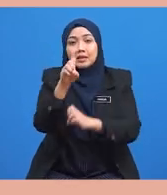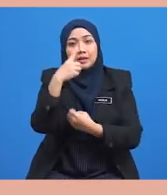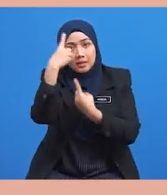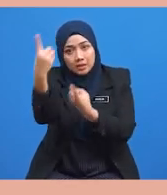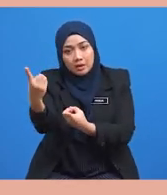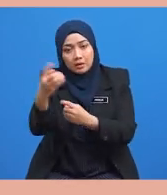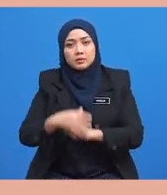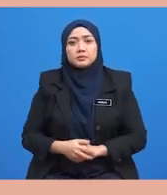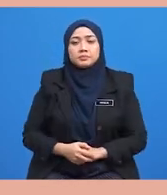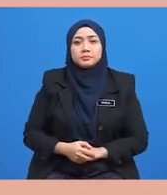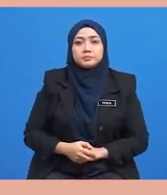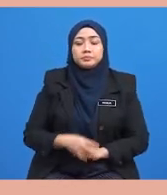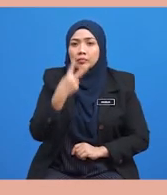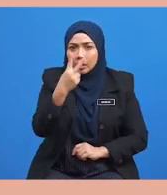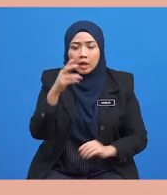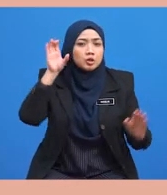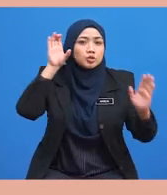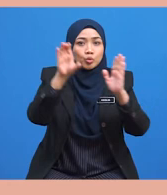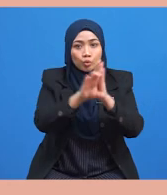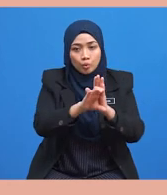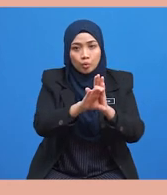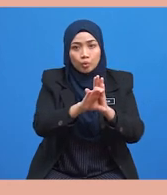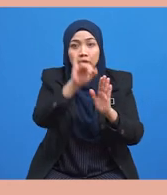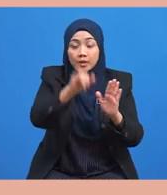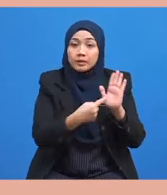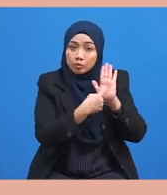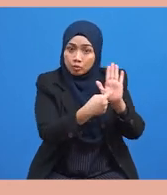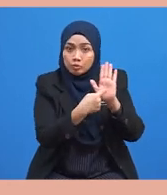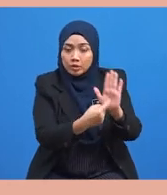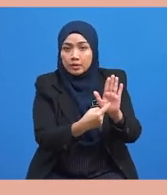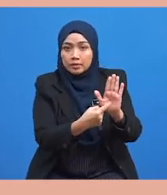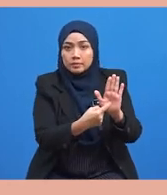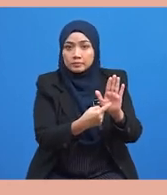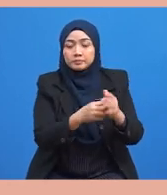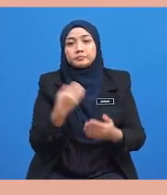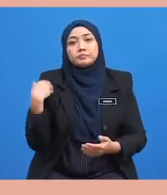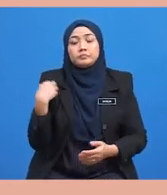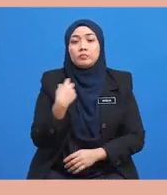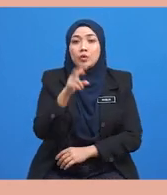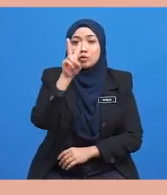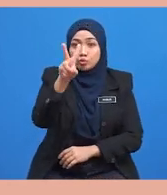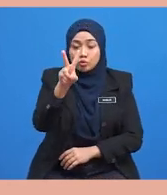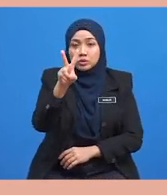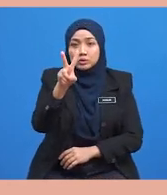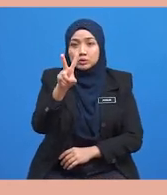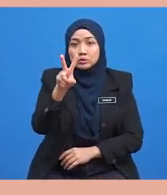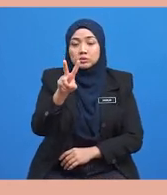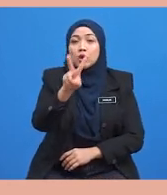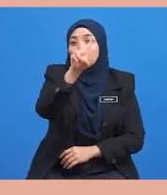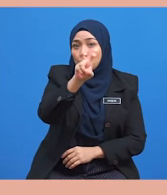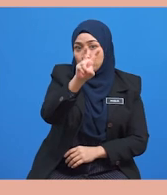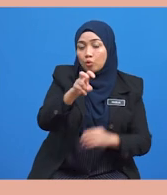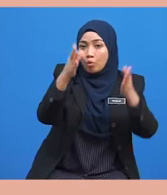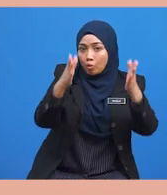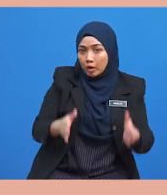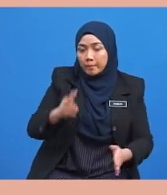Cuba murid-murid perhatikan paparan dua set plot titik bagi skor yang diperoleh oleh 20 orang murid